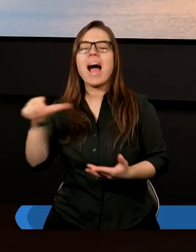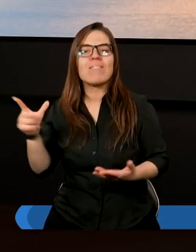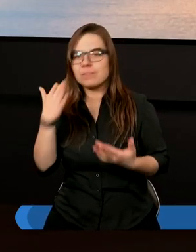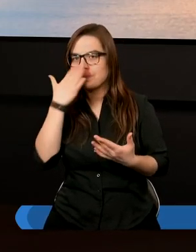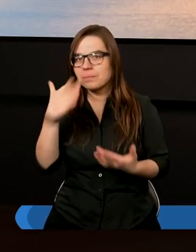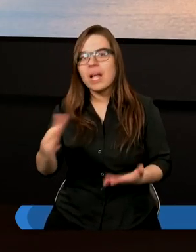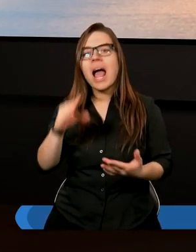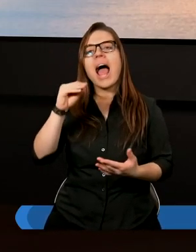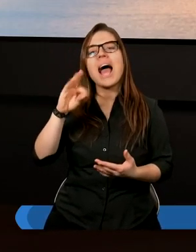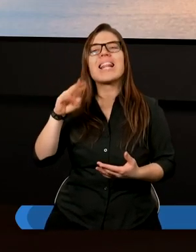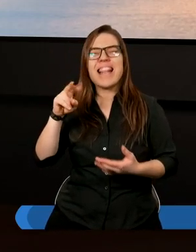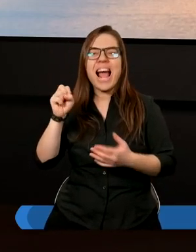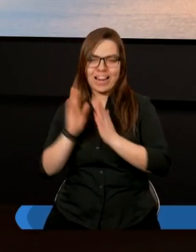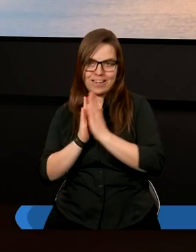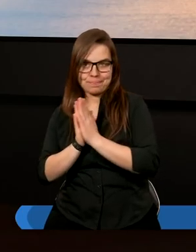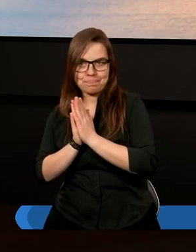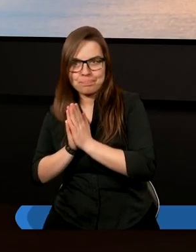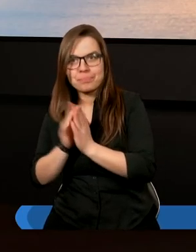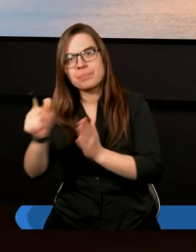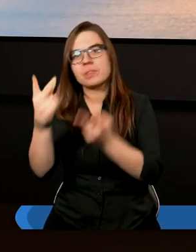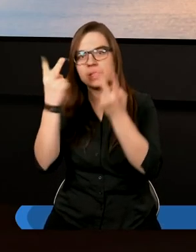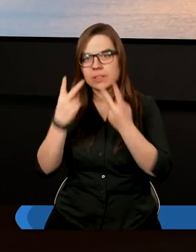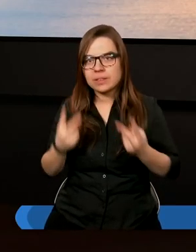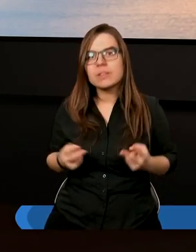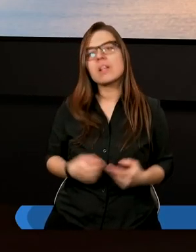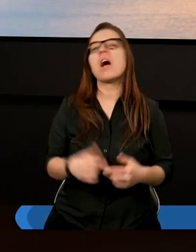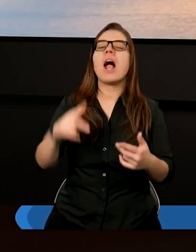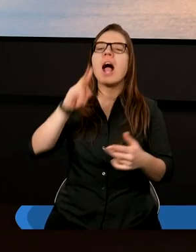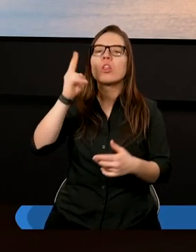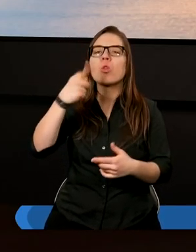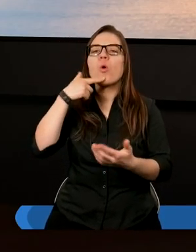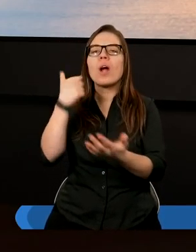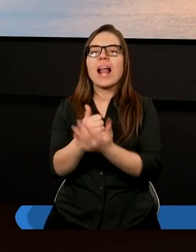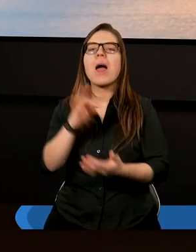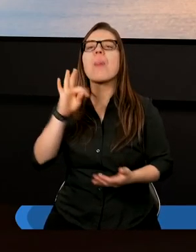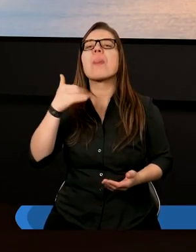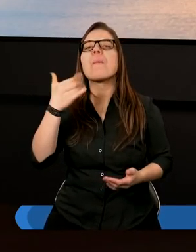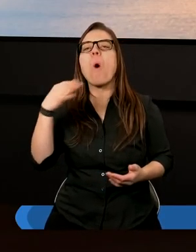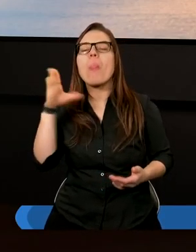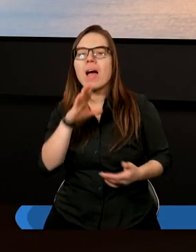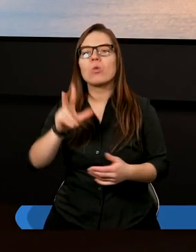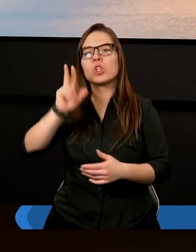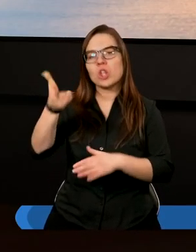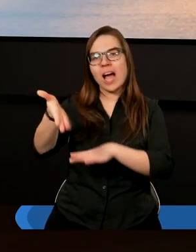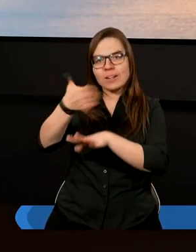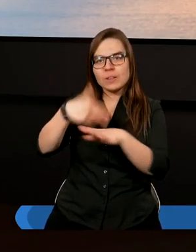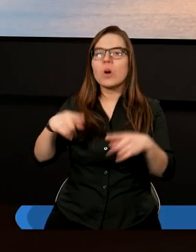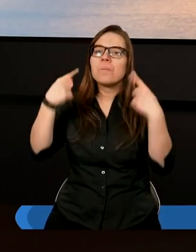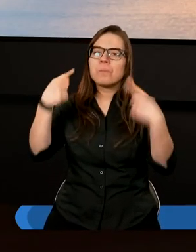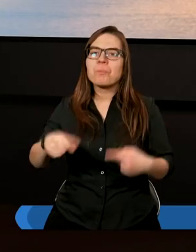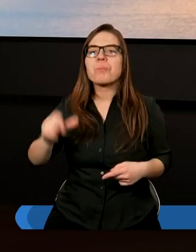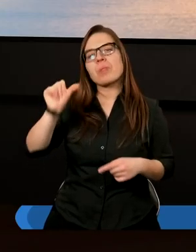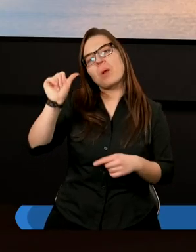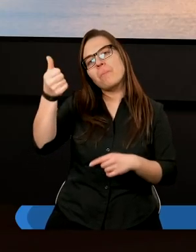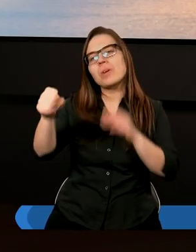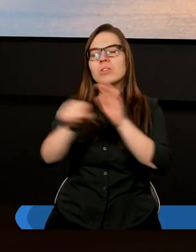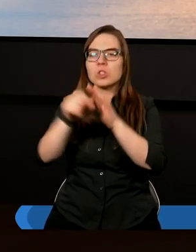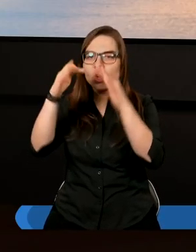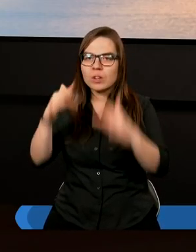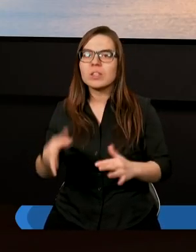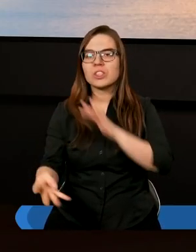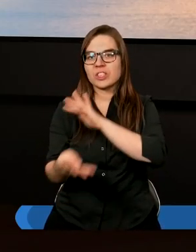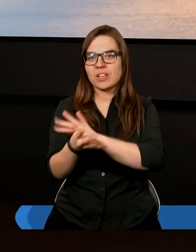Może Esterka przeczyta. W drugim liście do Tymoteusza trzeci rozdział od wiersza pierwszego po